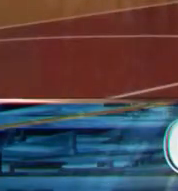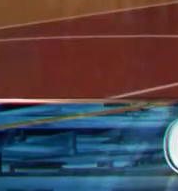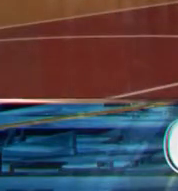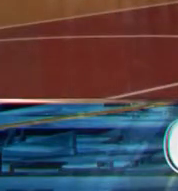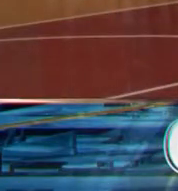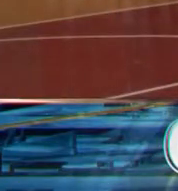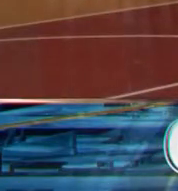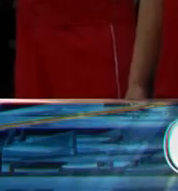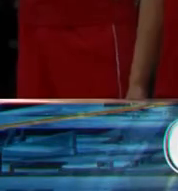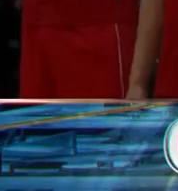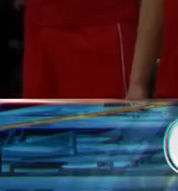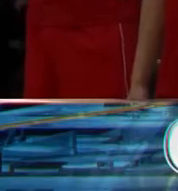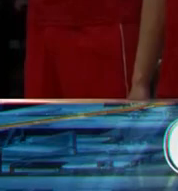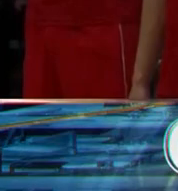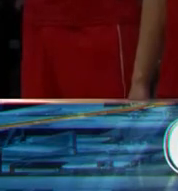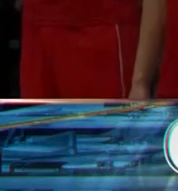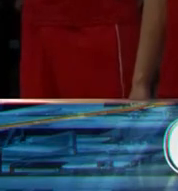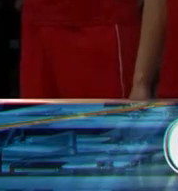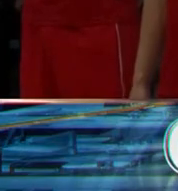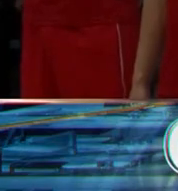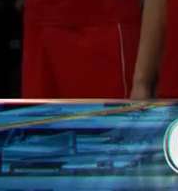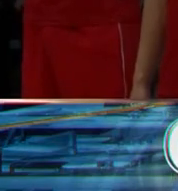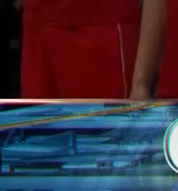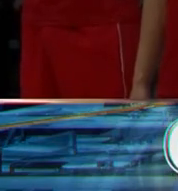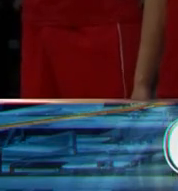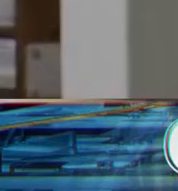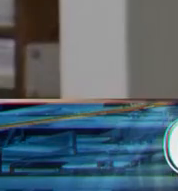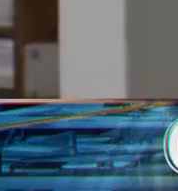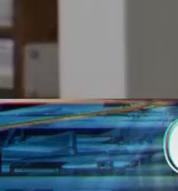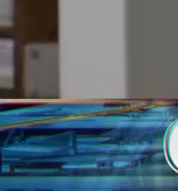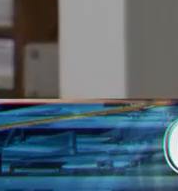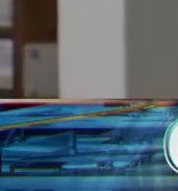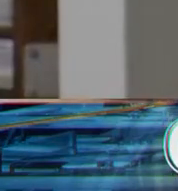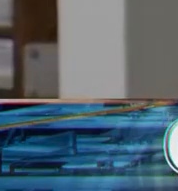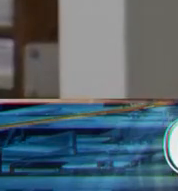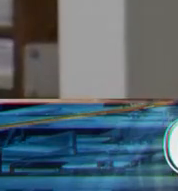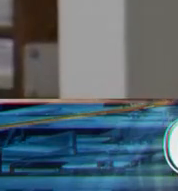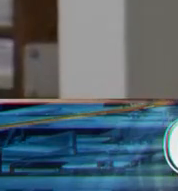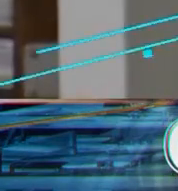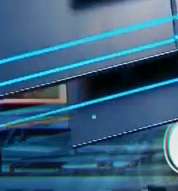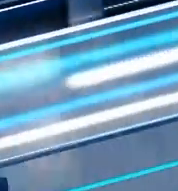Спорт в массы. Доплату учителям физической культуры намерены ввести за проведение дополнительных занятий.